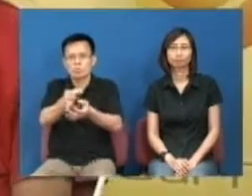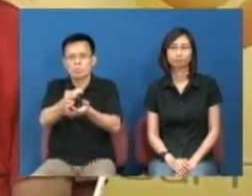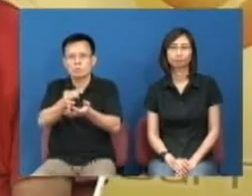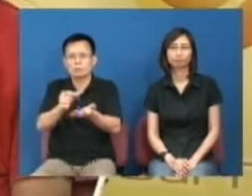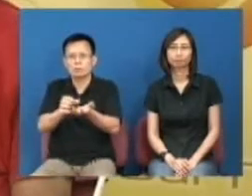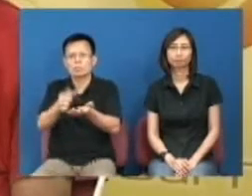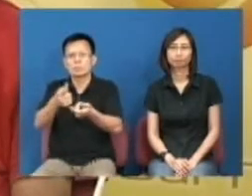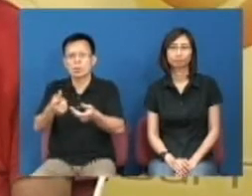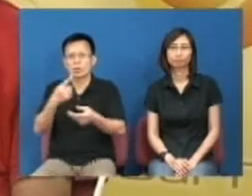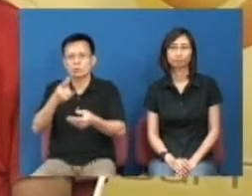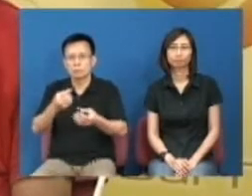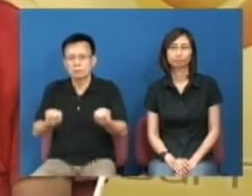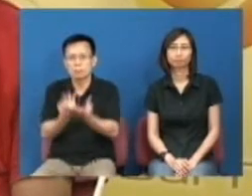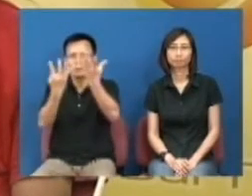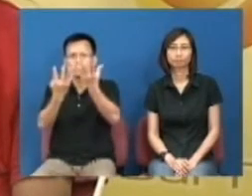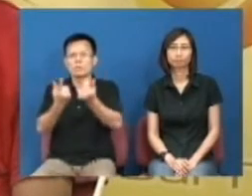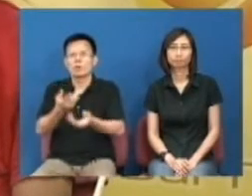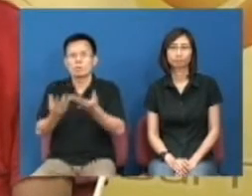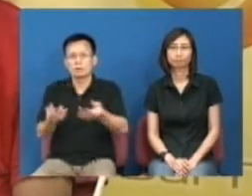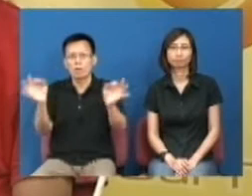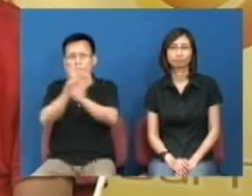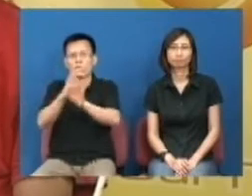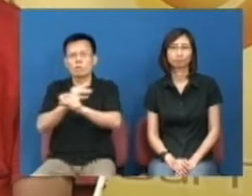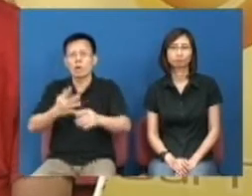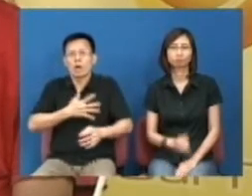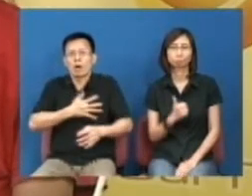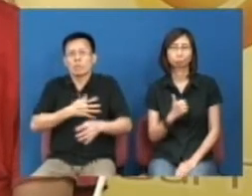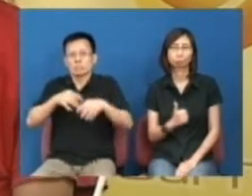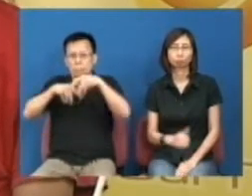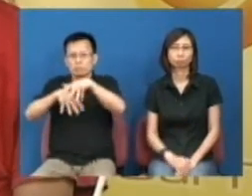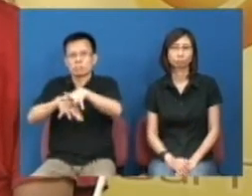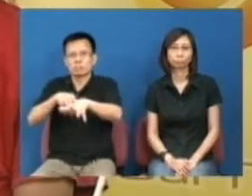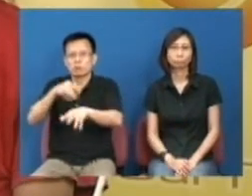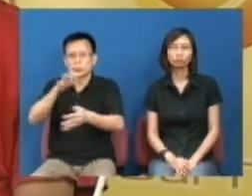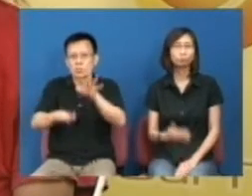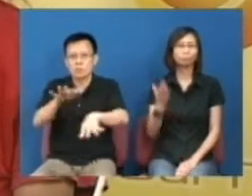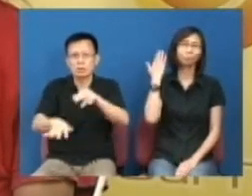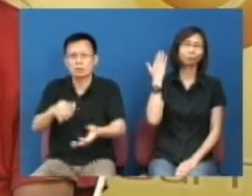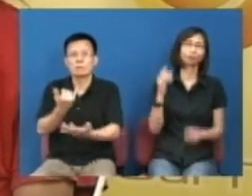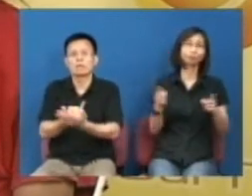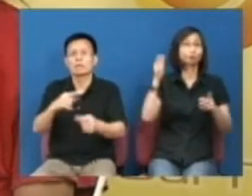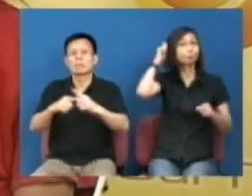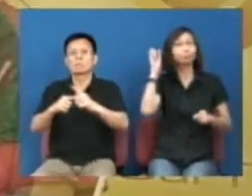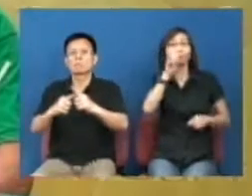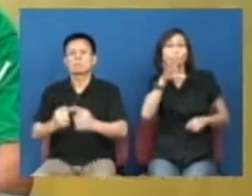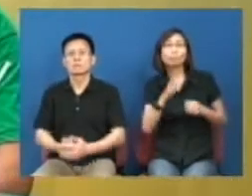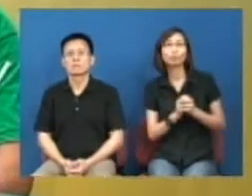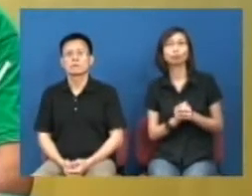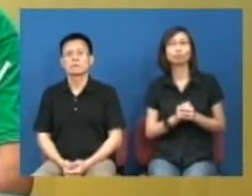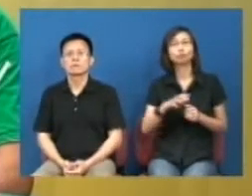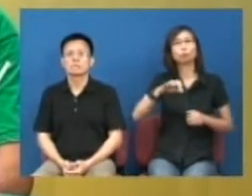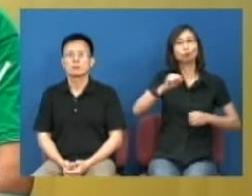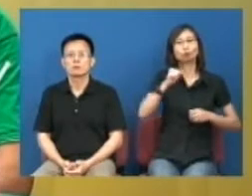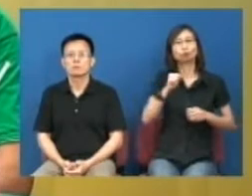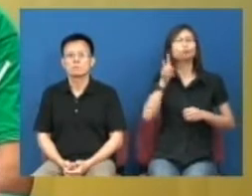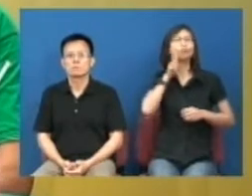外或者係有啲人有誤會、有恐慌嘅時候，會踩死人。 啱頭先徐妹講過就係話用即係年宵做一個譬